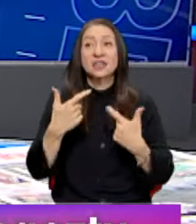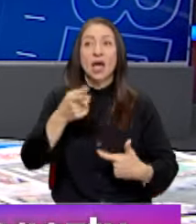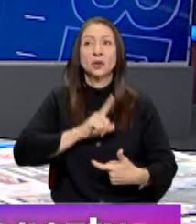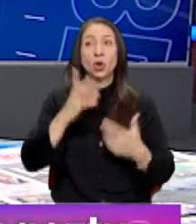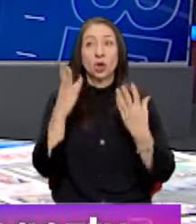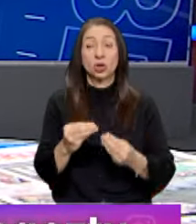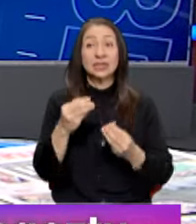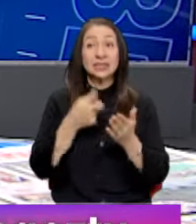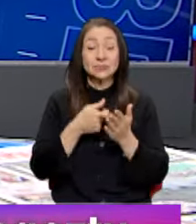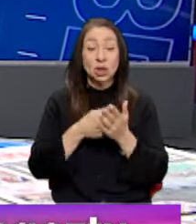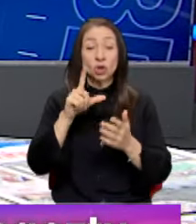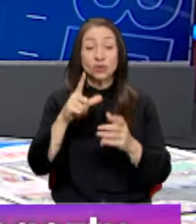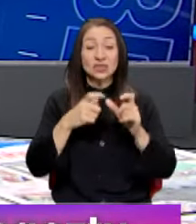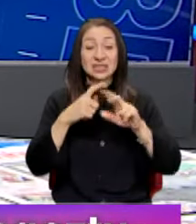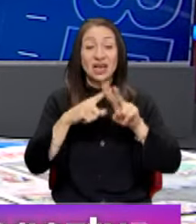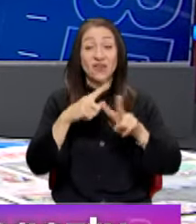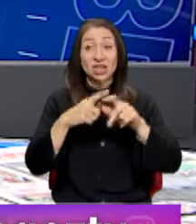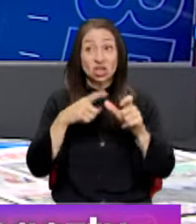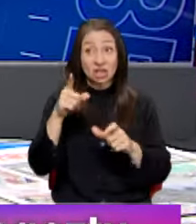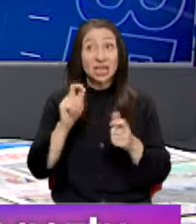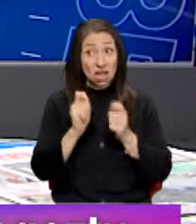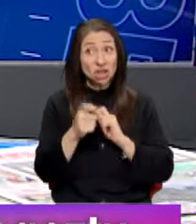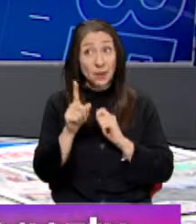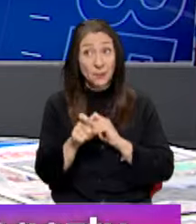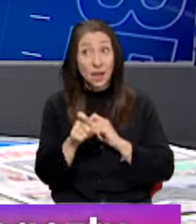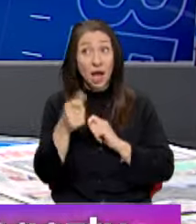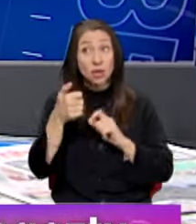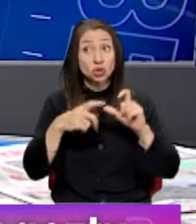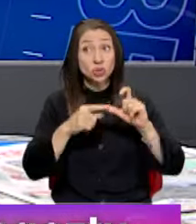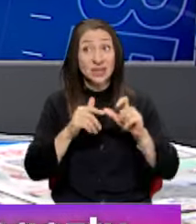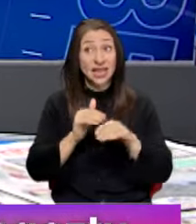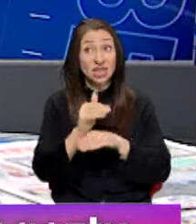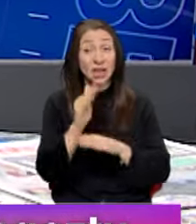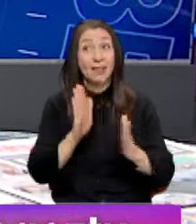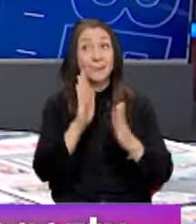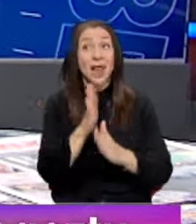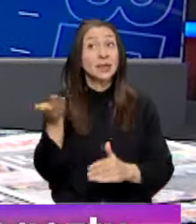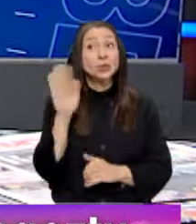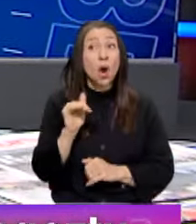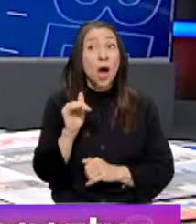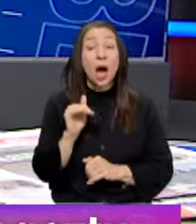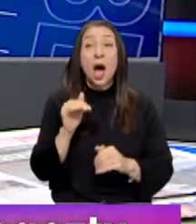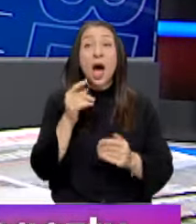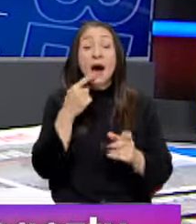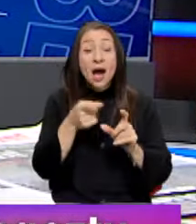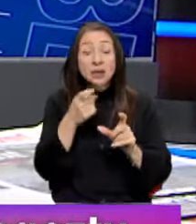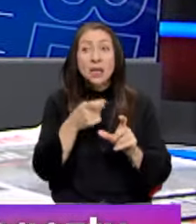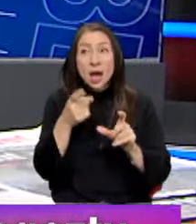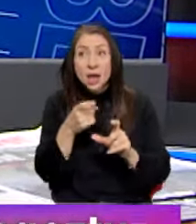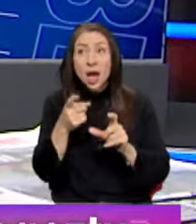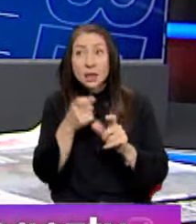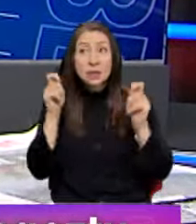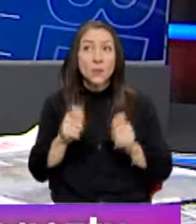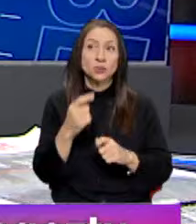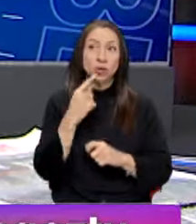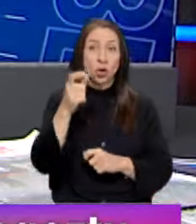olarak açıklanan isim Lütfi Savaş Peki değişecek mi 6 Şubat'ta yaşanan tepkilerden sonra anket üstüne anket yaptırıyoruz